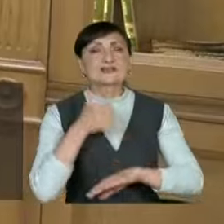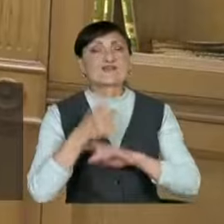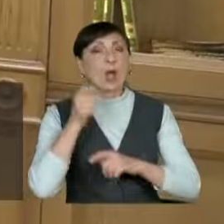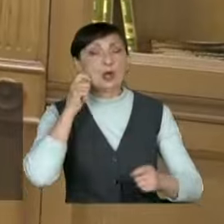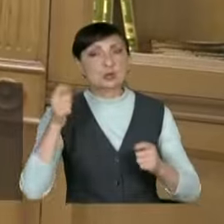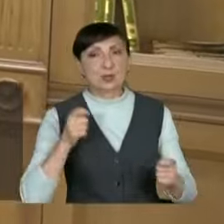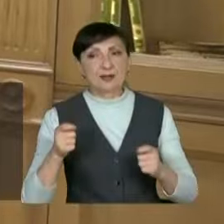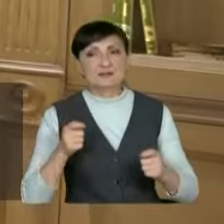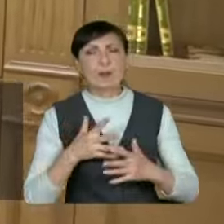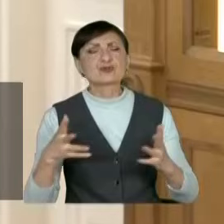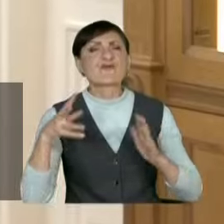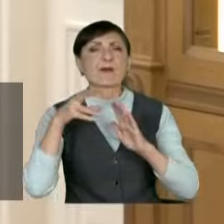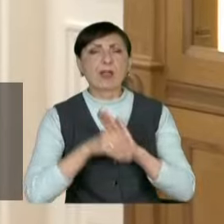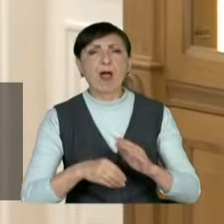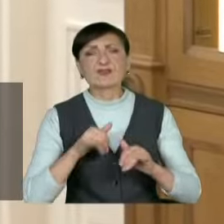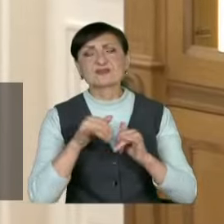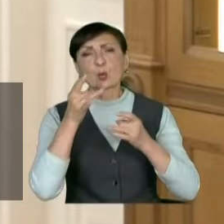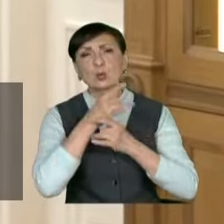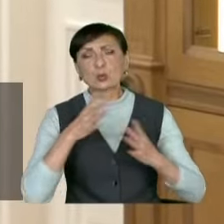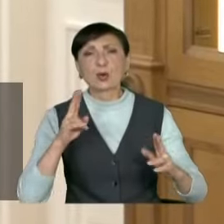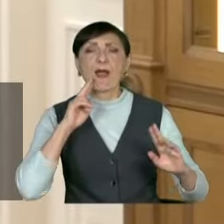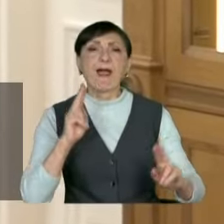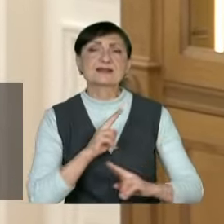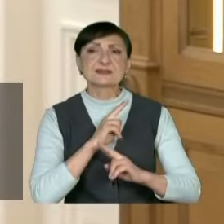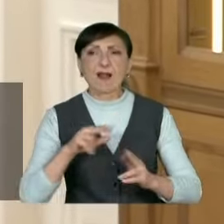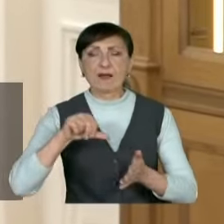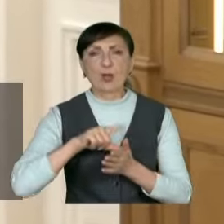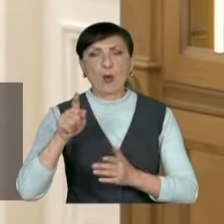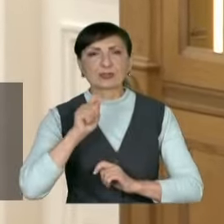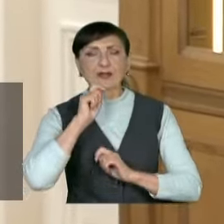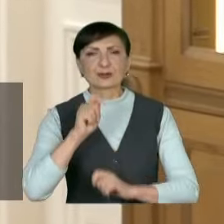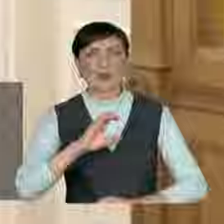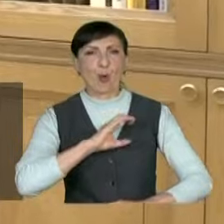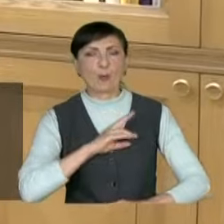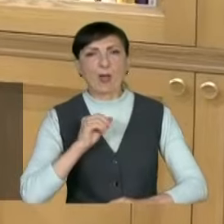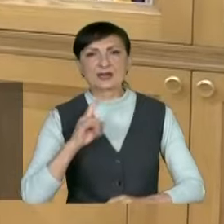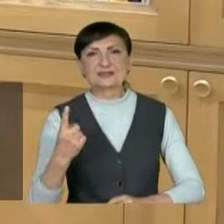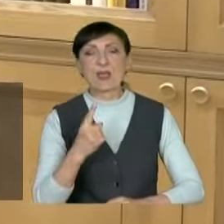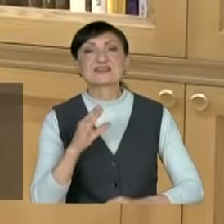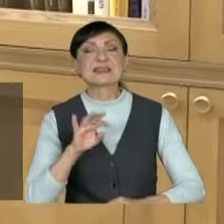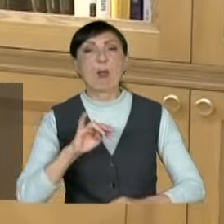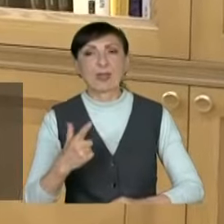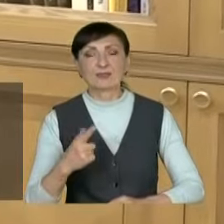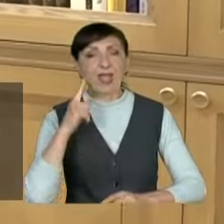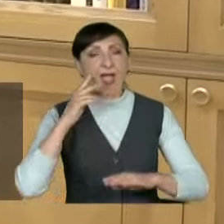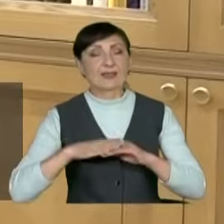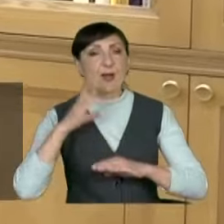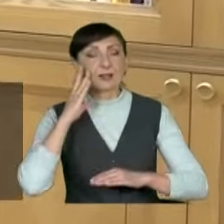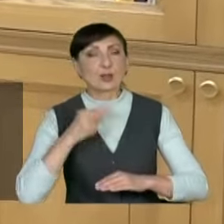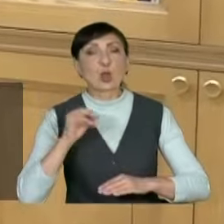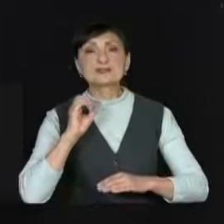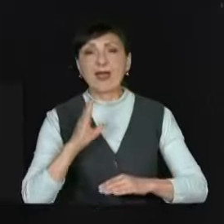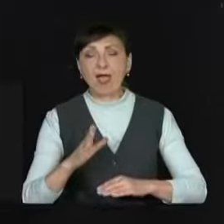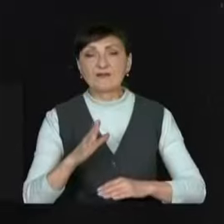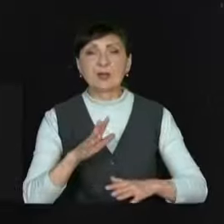за большой вклад в развитие культуры и эстрадного искусства он награжден орденом Барыс первой степени. Аким Алматы Ербола Дусаев